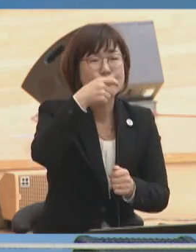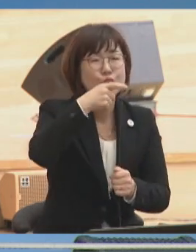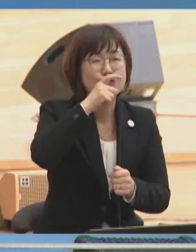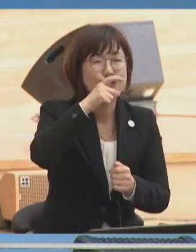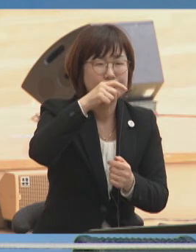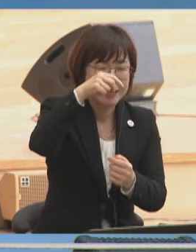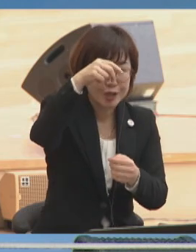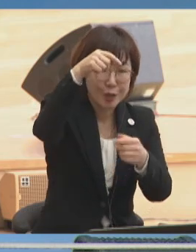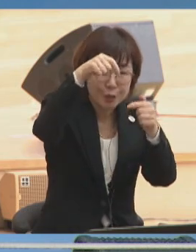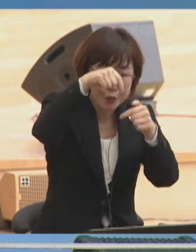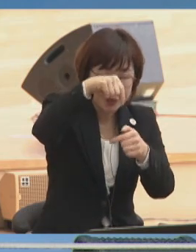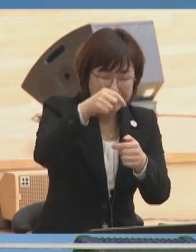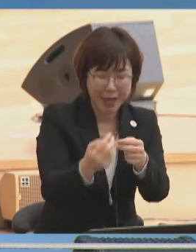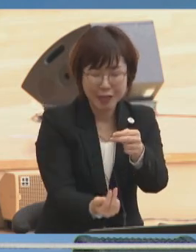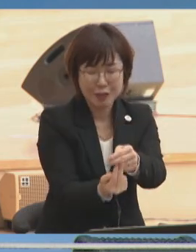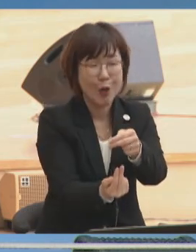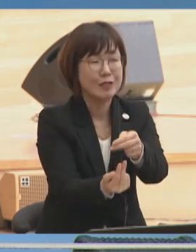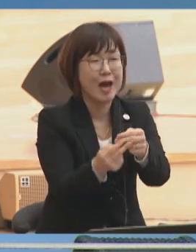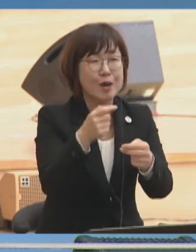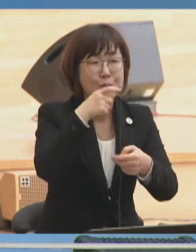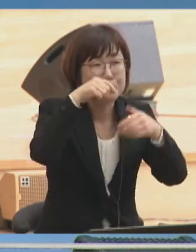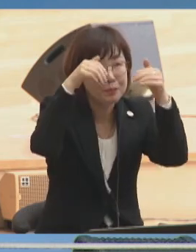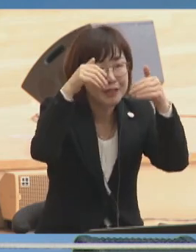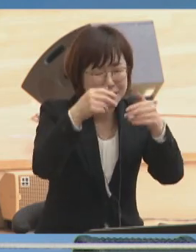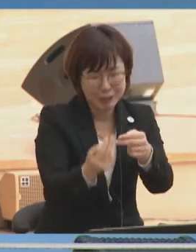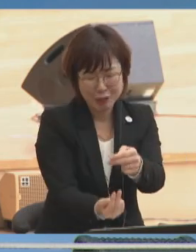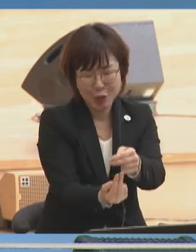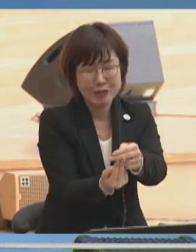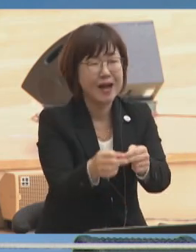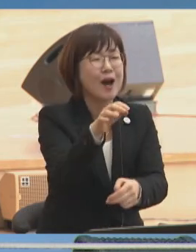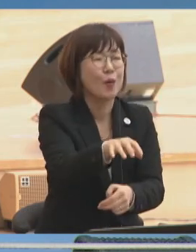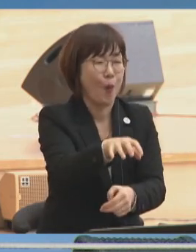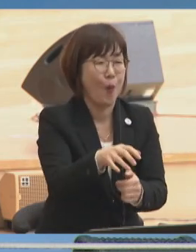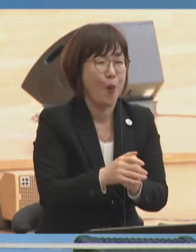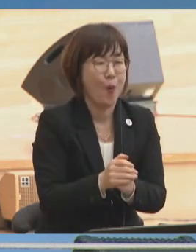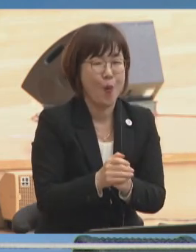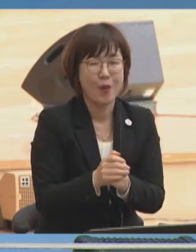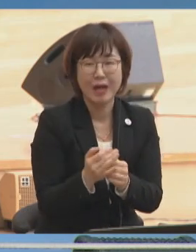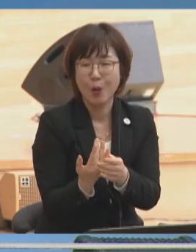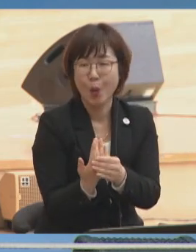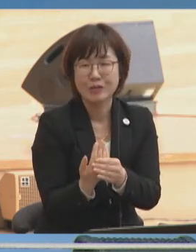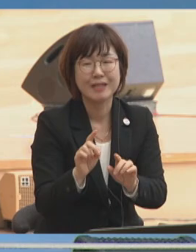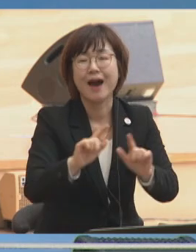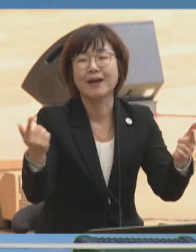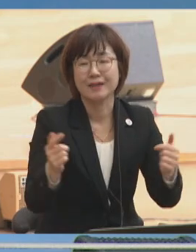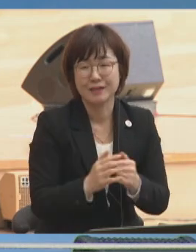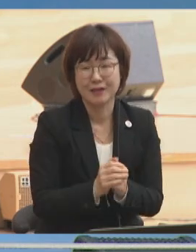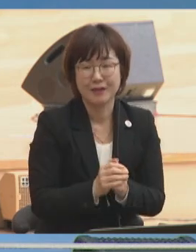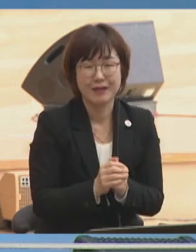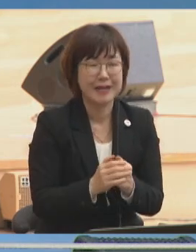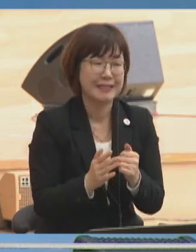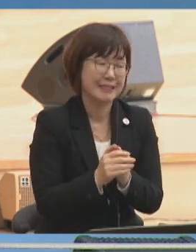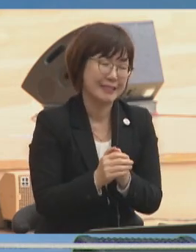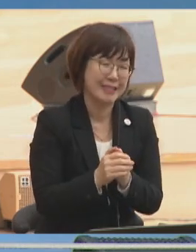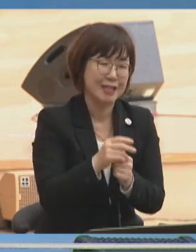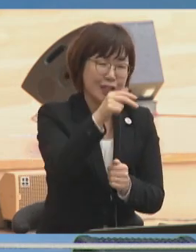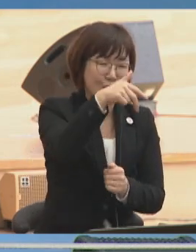같은 기능을 했는지 그것도 빗물을 저장하는 그 누가 알았겠어. 하여튼 주석 쓴 사람 내가.